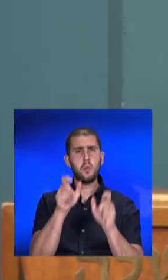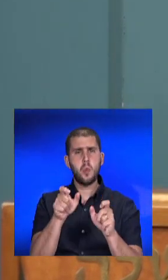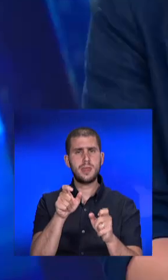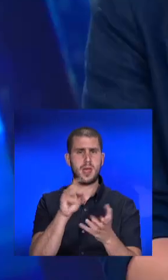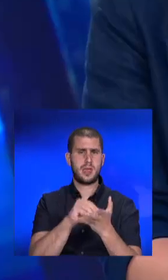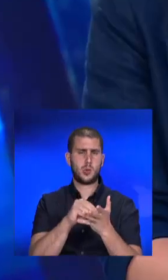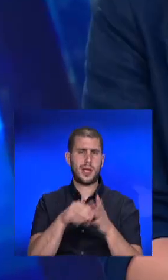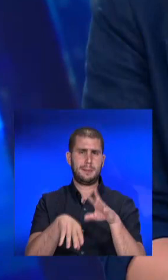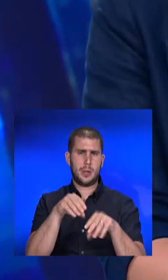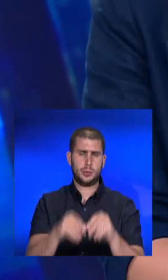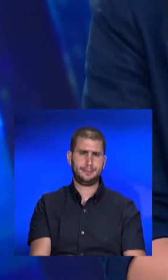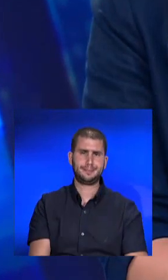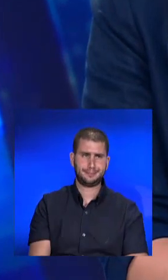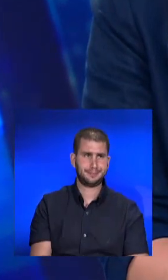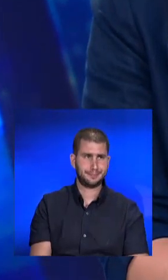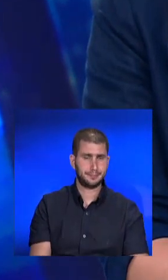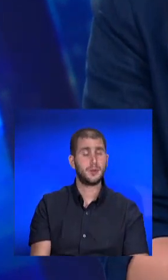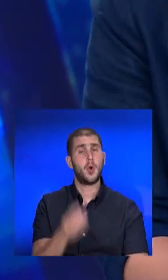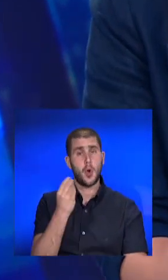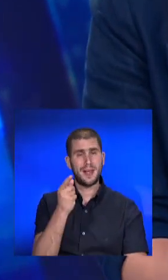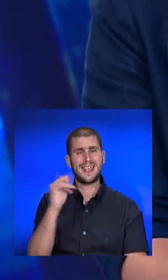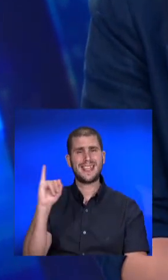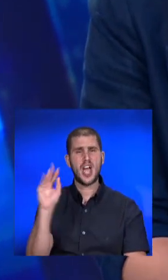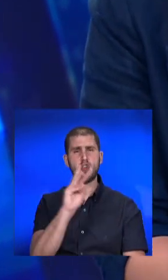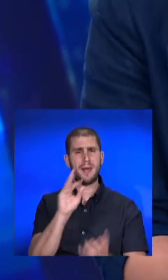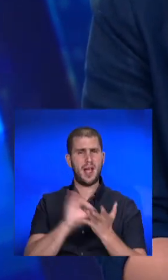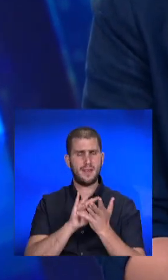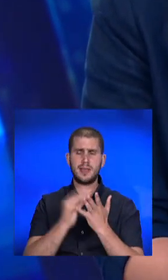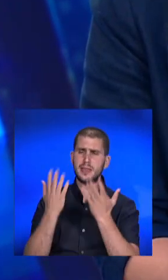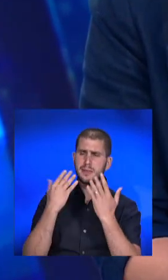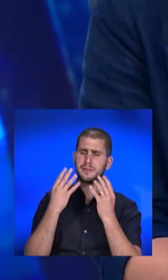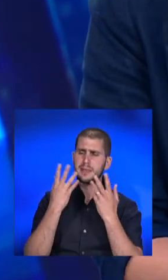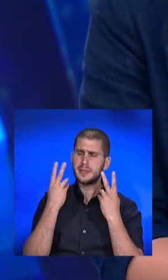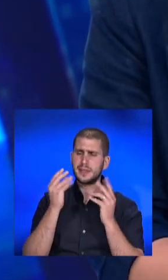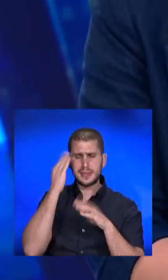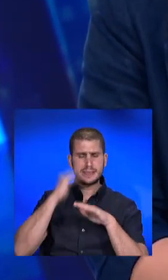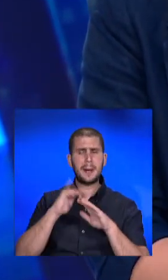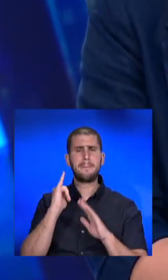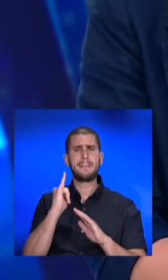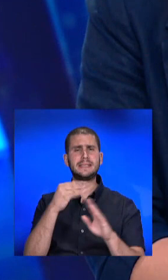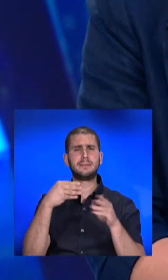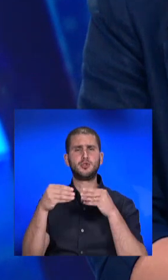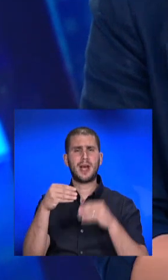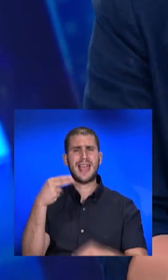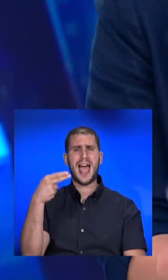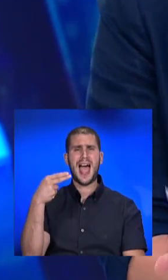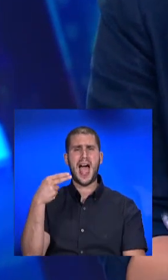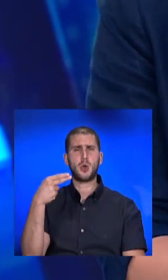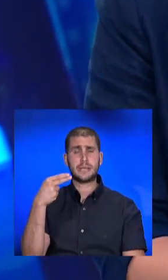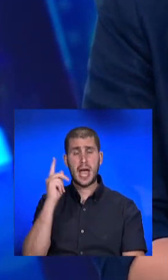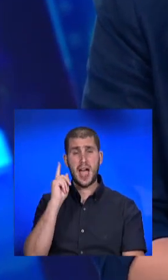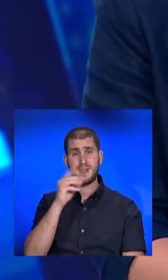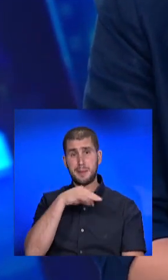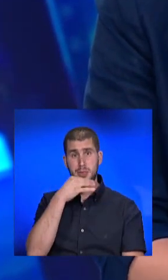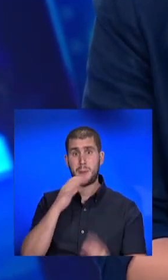בבחירות. עוד רגע יערה שפירה שלנו תבהיר ותזכיר מהי בדיוק הפשרה של האוזר, אבל בנאום הדחוף